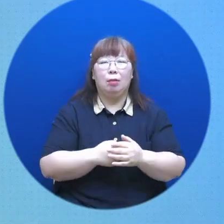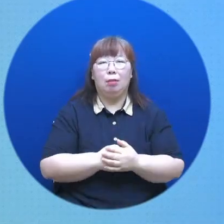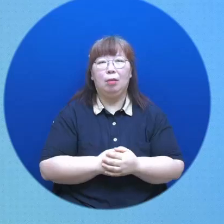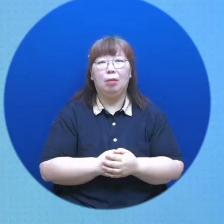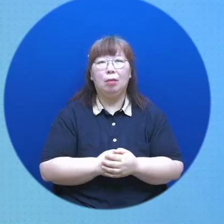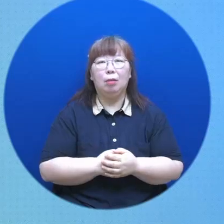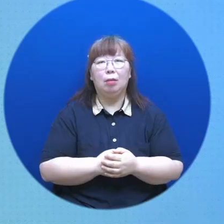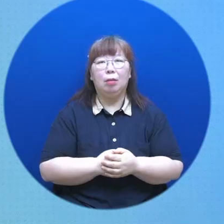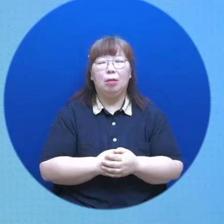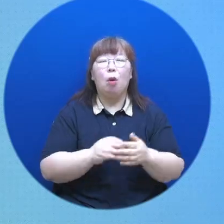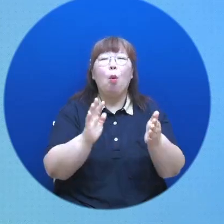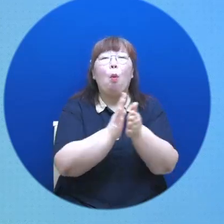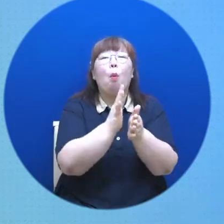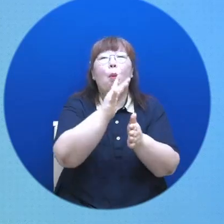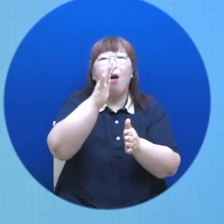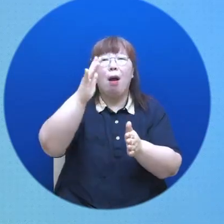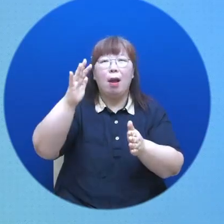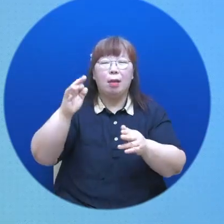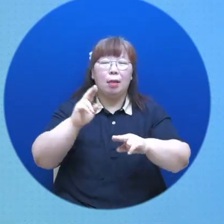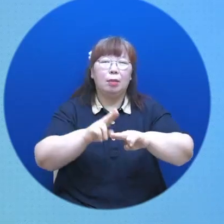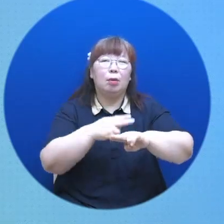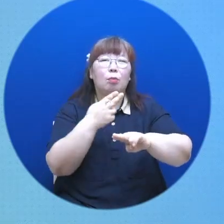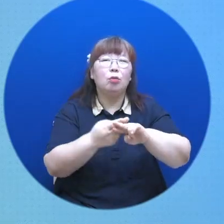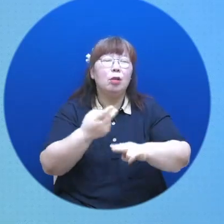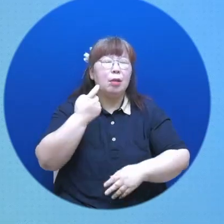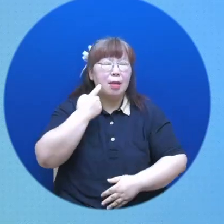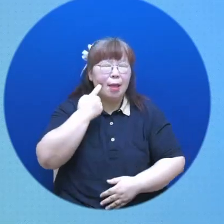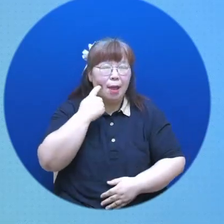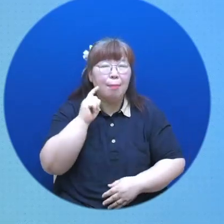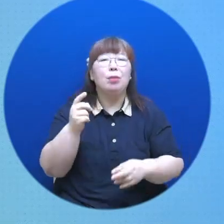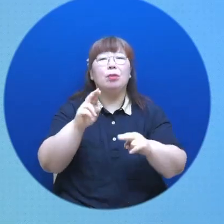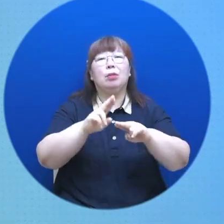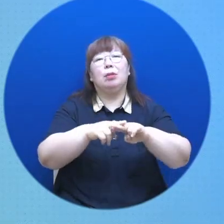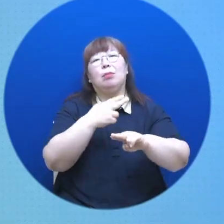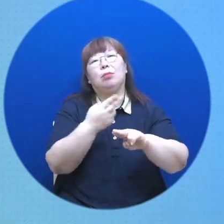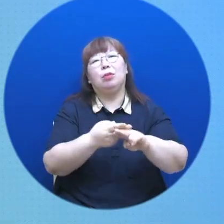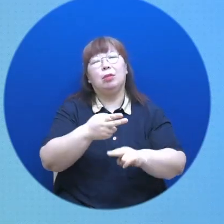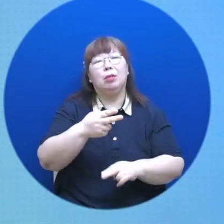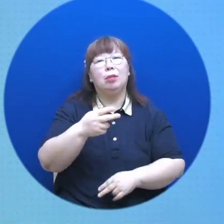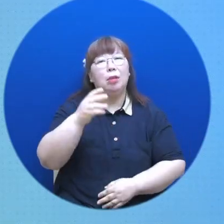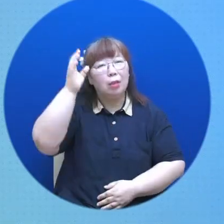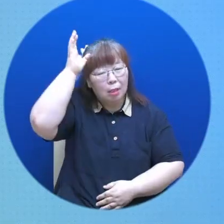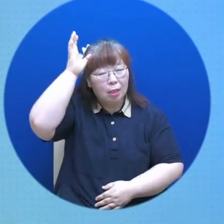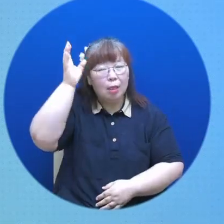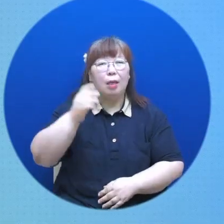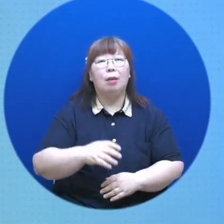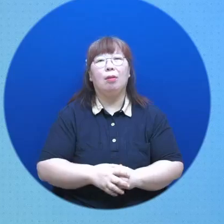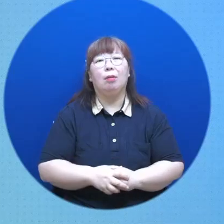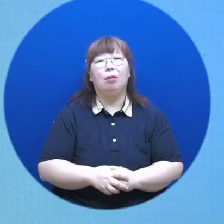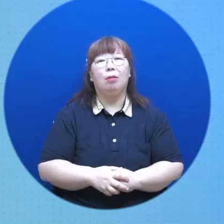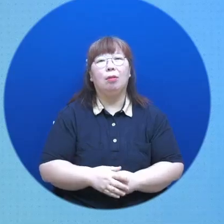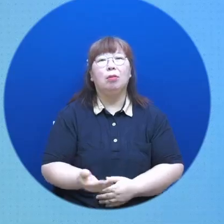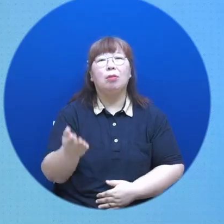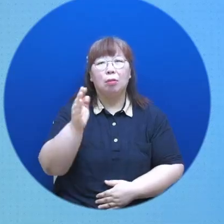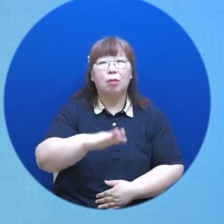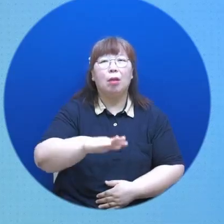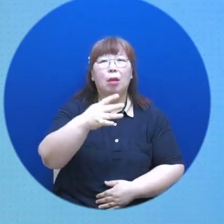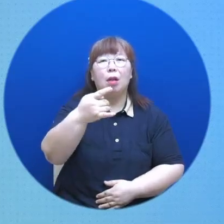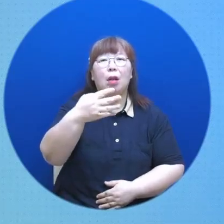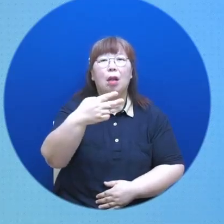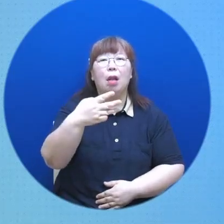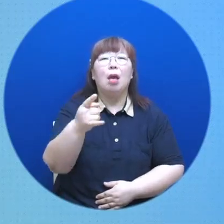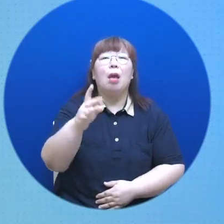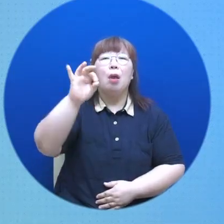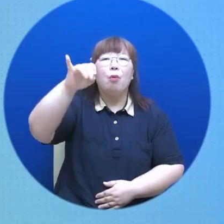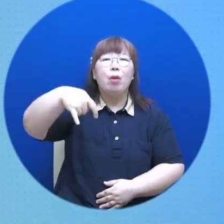우리는 화려한 선물, 예쁜 선물을 기대합니다. 그러나 레위인들은